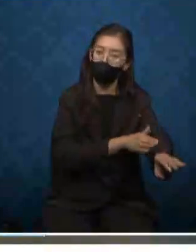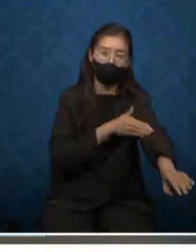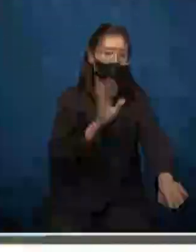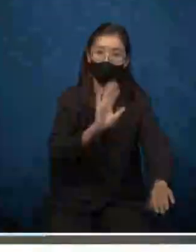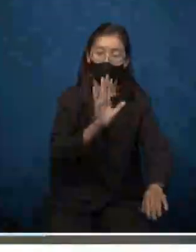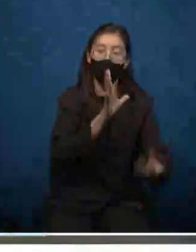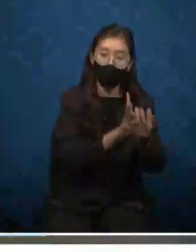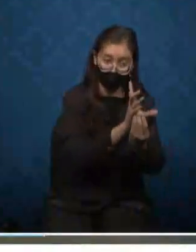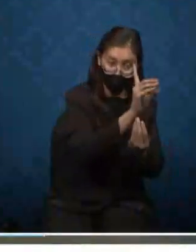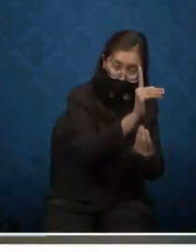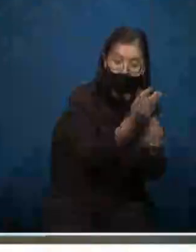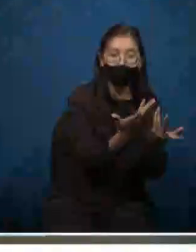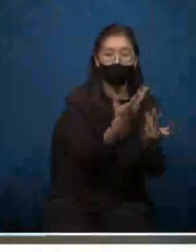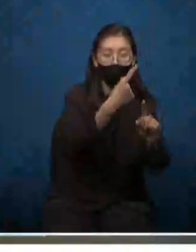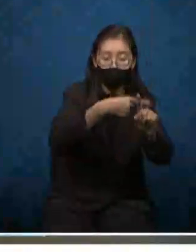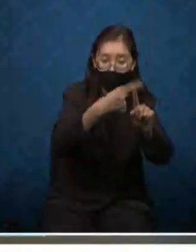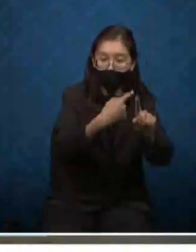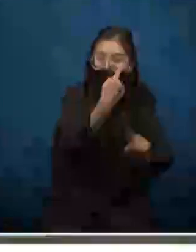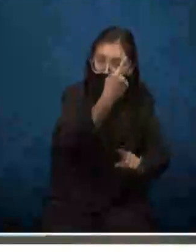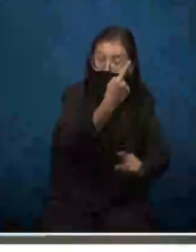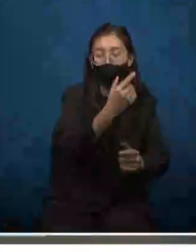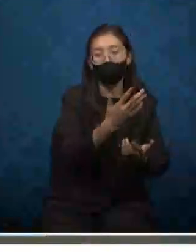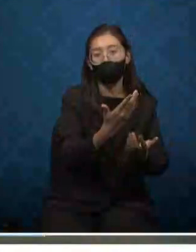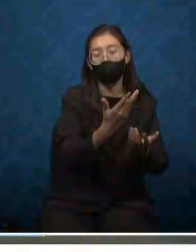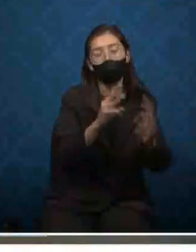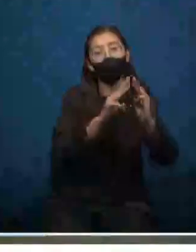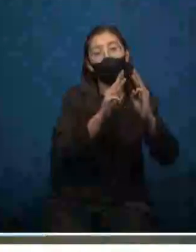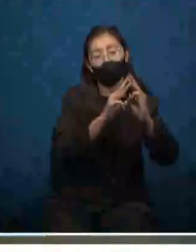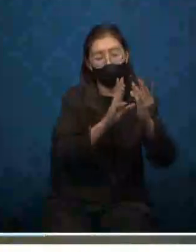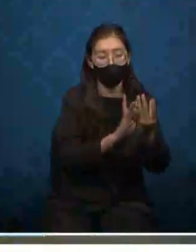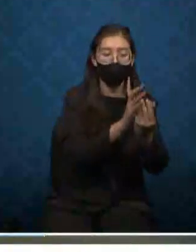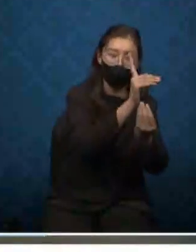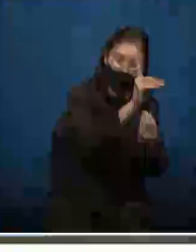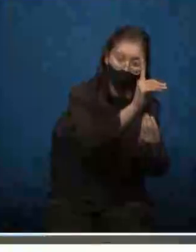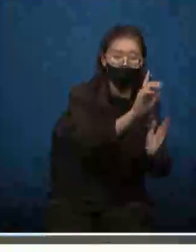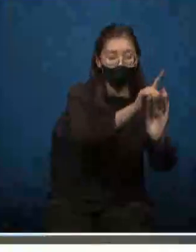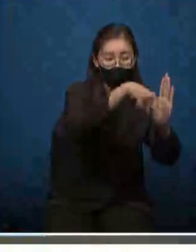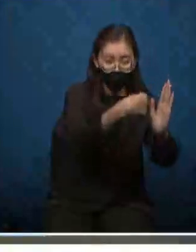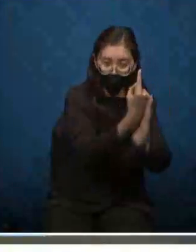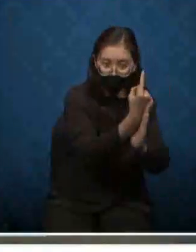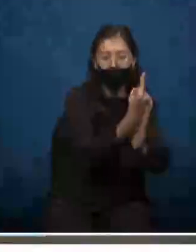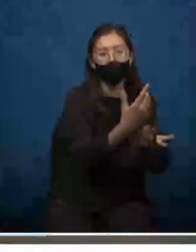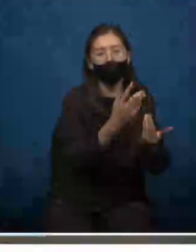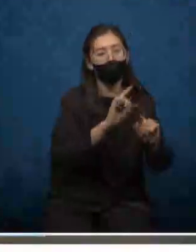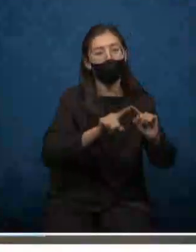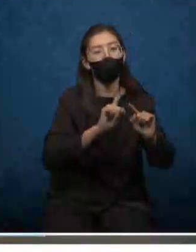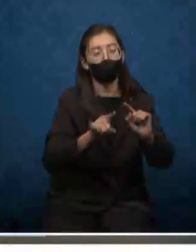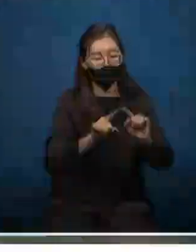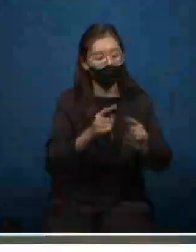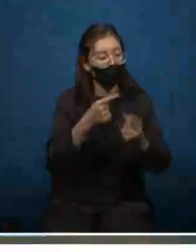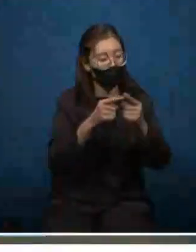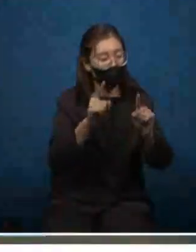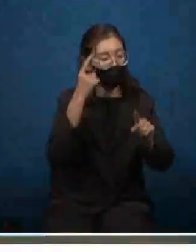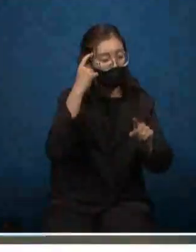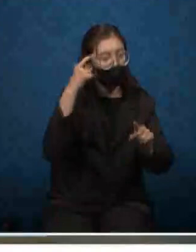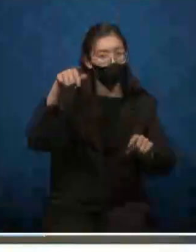กี่หน่วยครับกี่กิโลต่อชั่โมง กิโวตตอชั่โมงดัเองกวนจะมีการแงขนทเสร